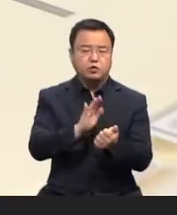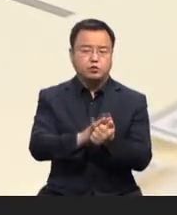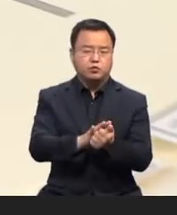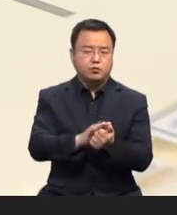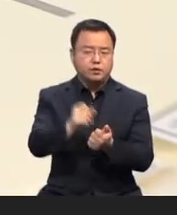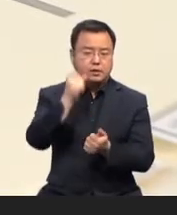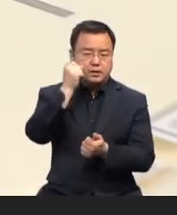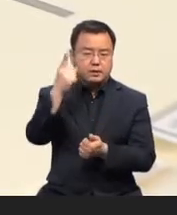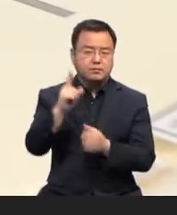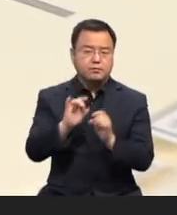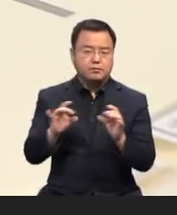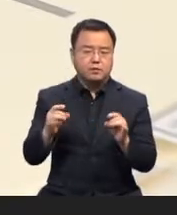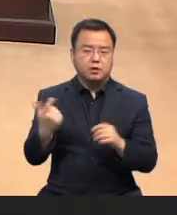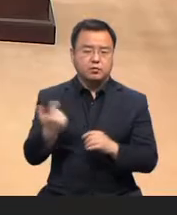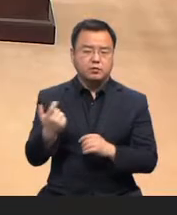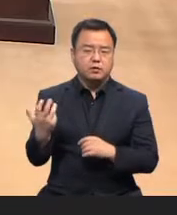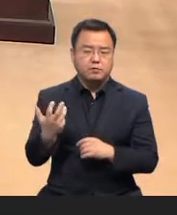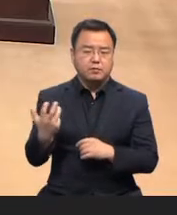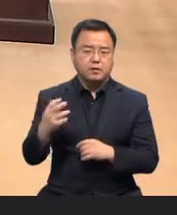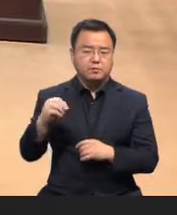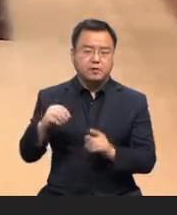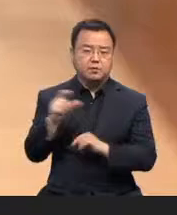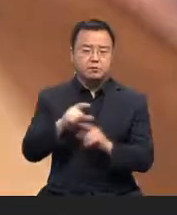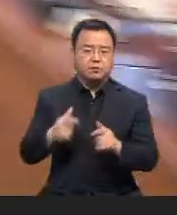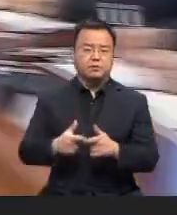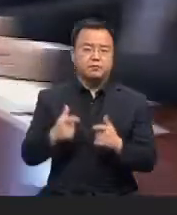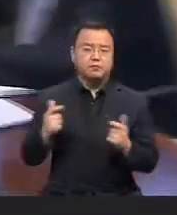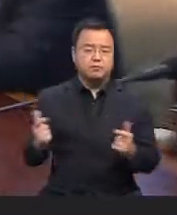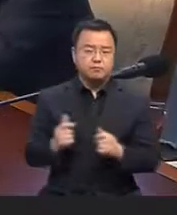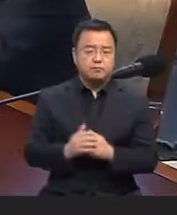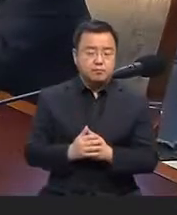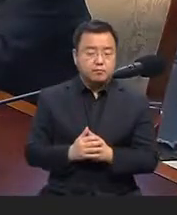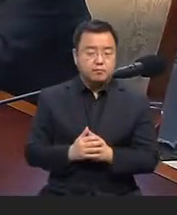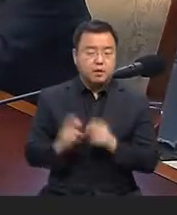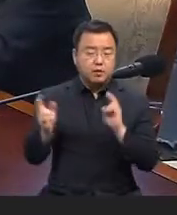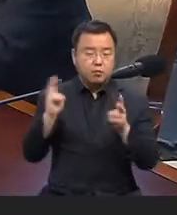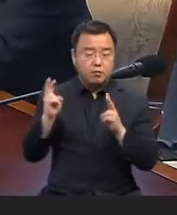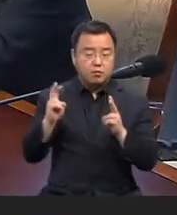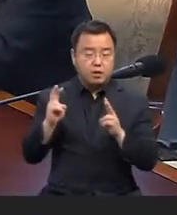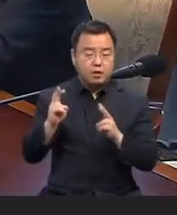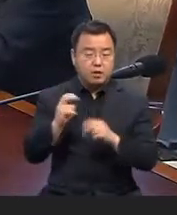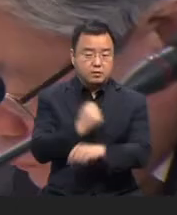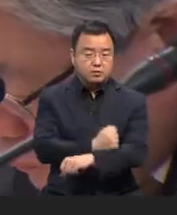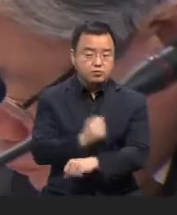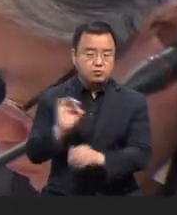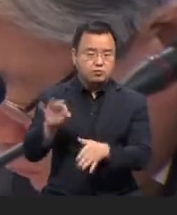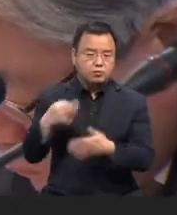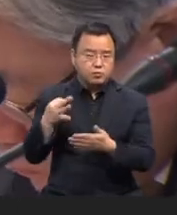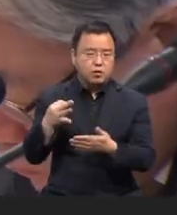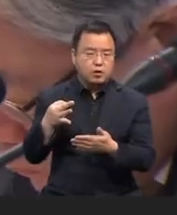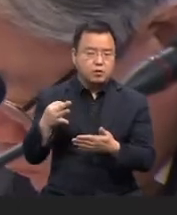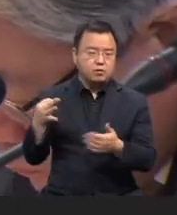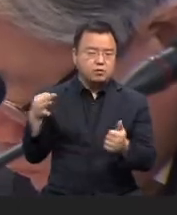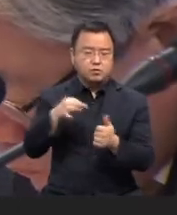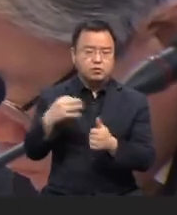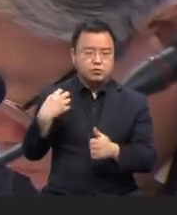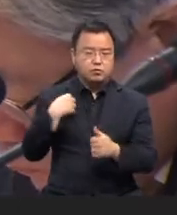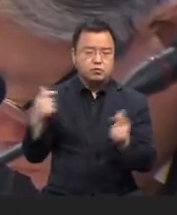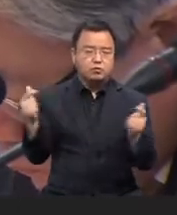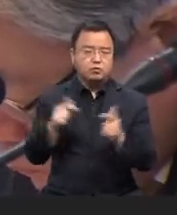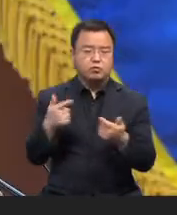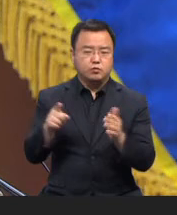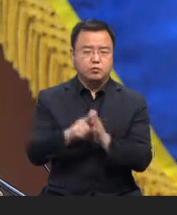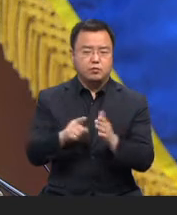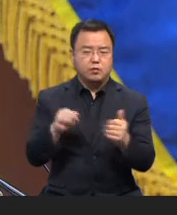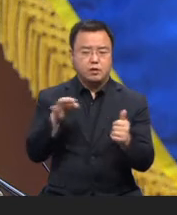60만원 에서 80만원으로 늘렸습니다 기업의 인건비 부담을 덜어주기 위해 지급 방식도 바꿨습니다